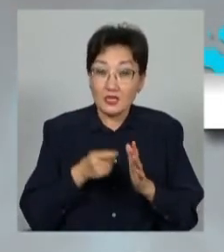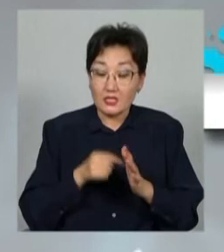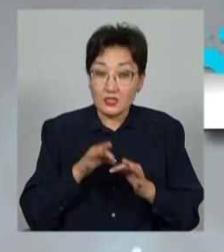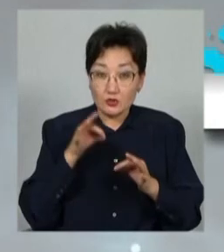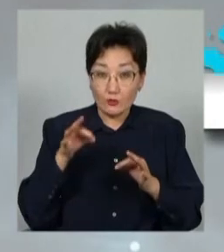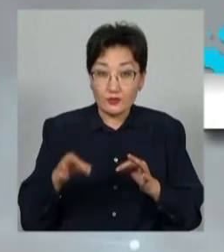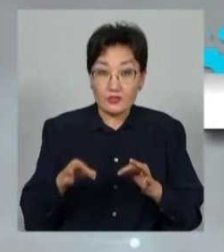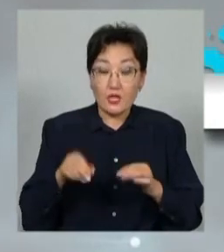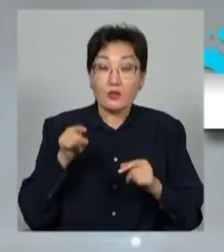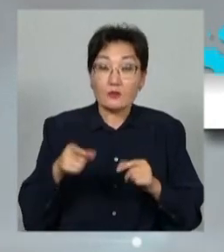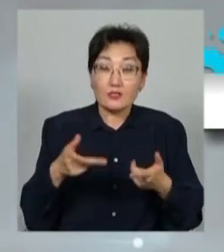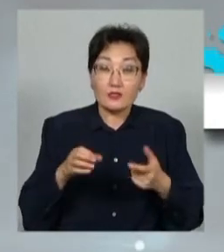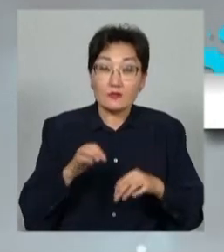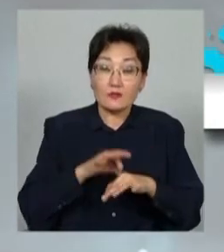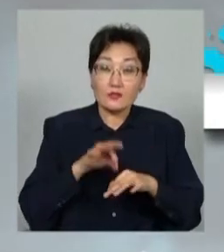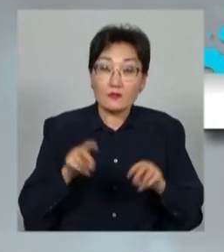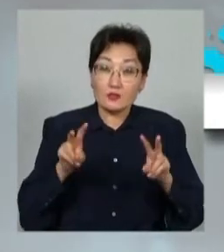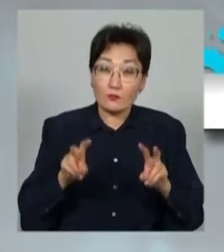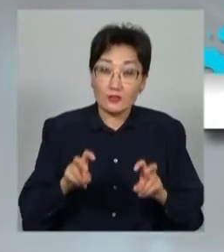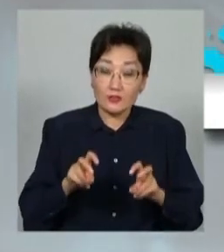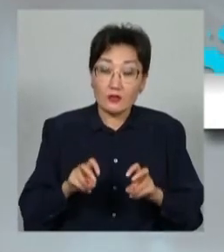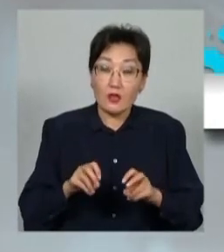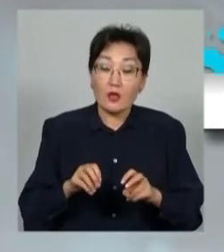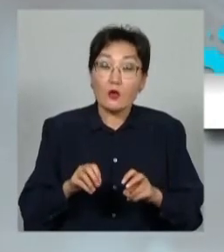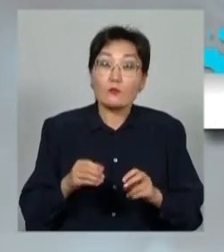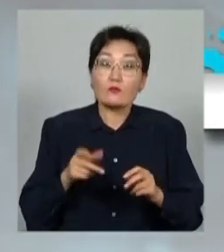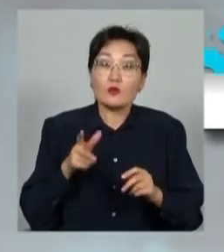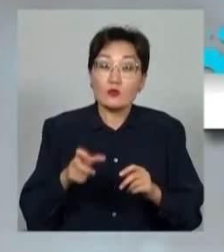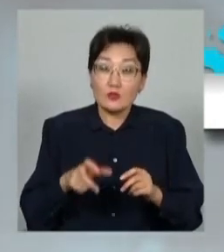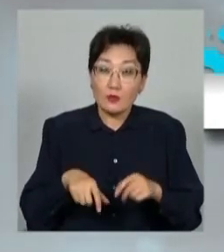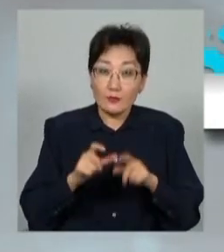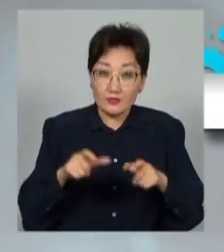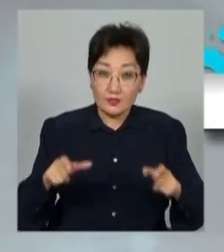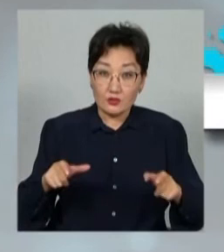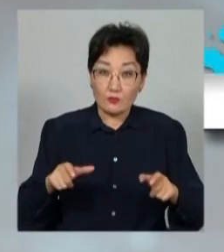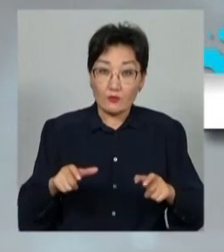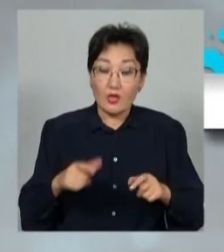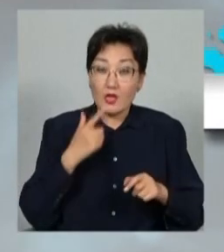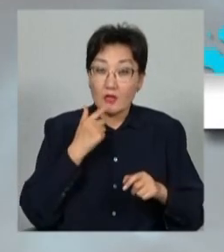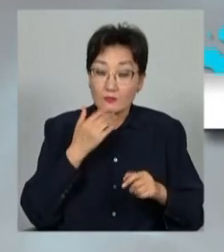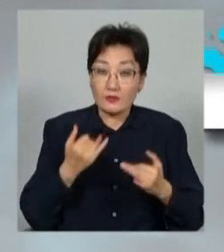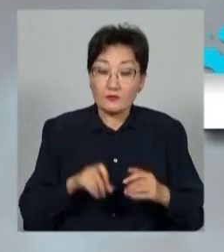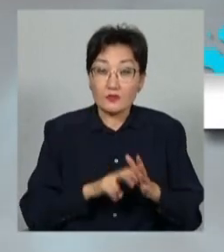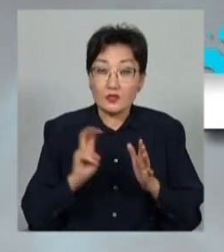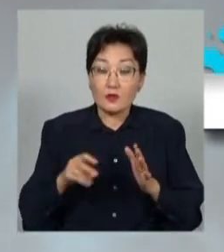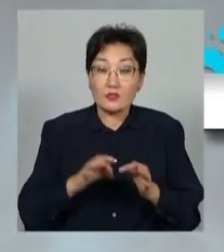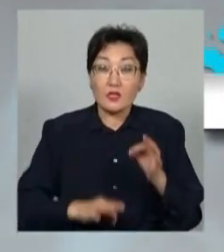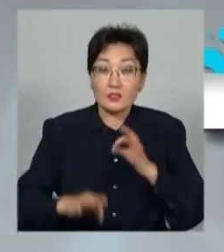Карагандинская область. Там диагноз коронавирусная инфекция поставлена 300 пациентам. Из красной зоны сегодня вышла